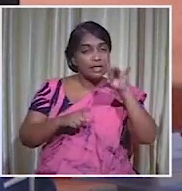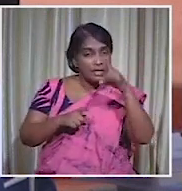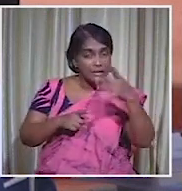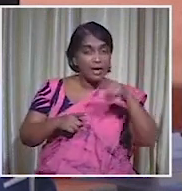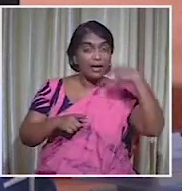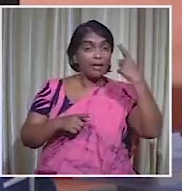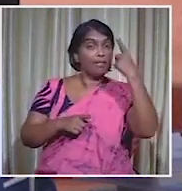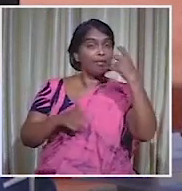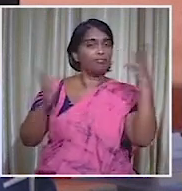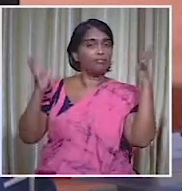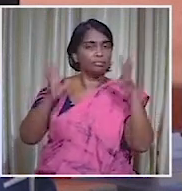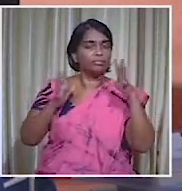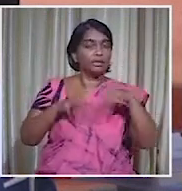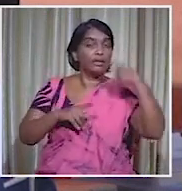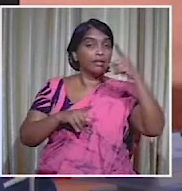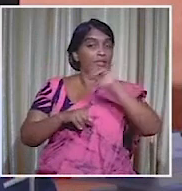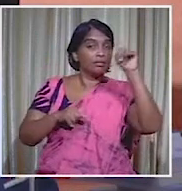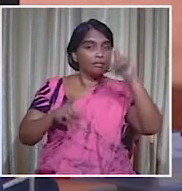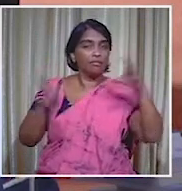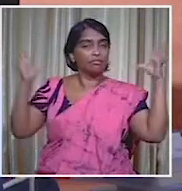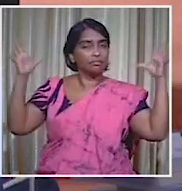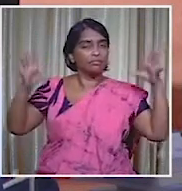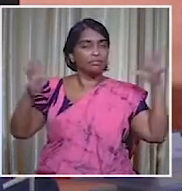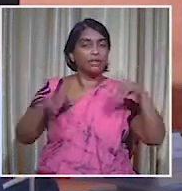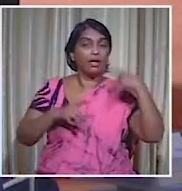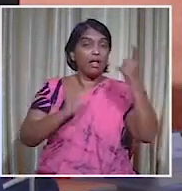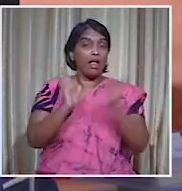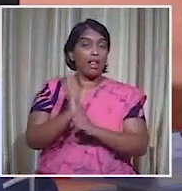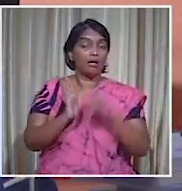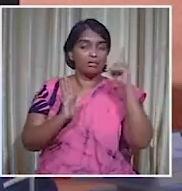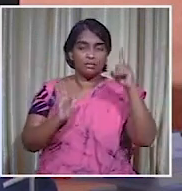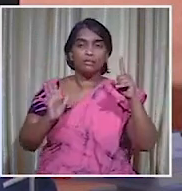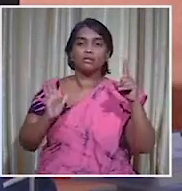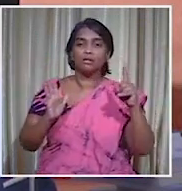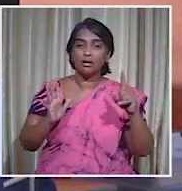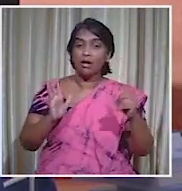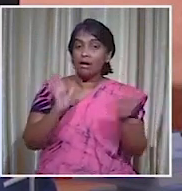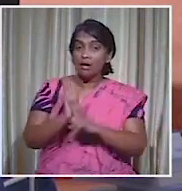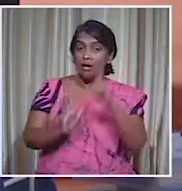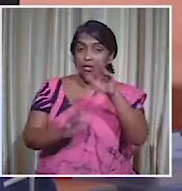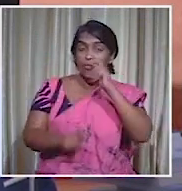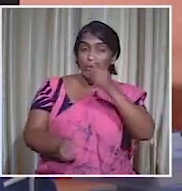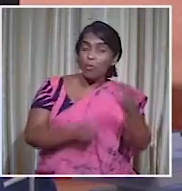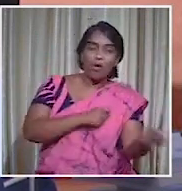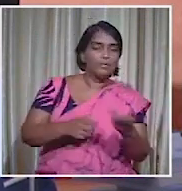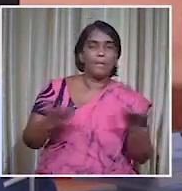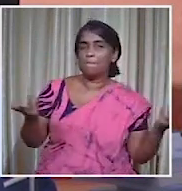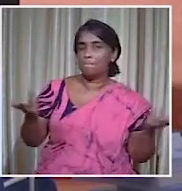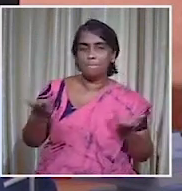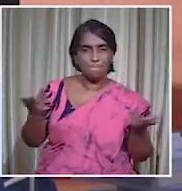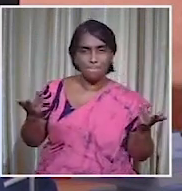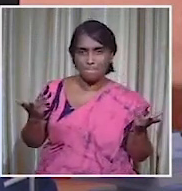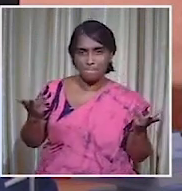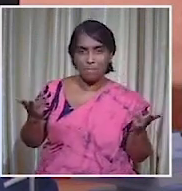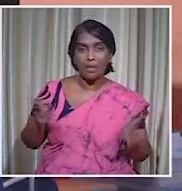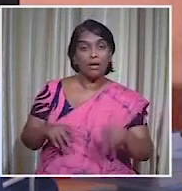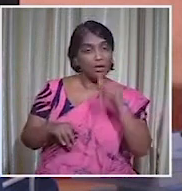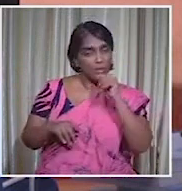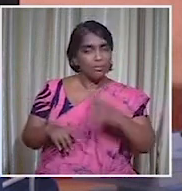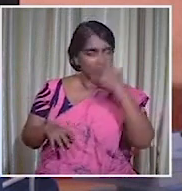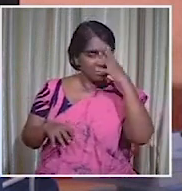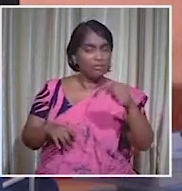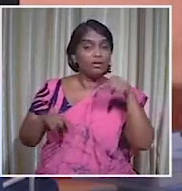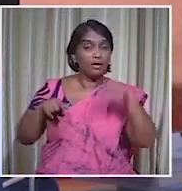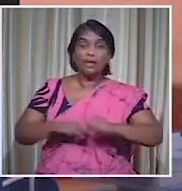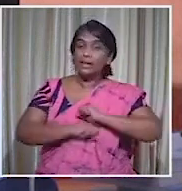හෙට 1000ක් එයි අනිද 10000ක් එයි ඉන් අනිද ලක්ෂයක් එයි ඒ ලක්ෂයකට ජනතාවට ගහලා එලවන්න බෑ ඒක නිසා මතක තියාගන්න